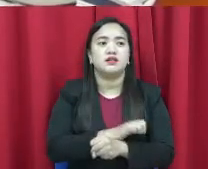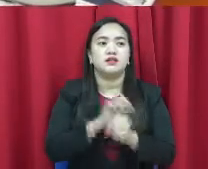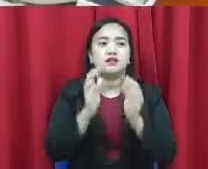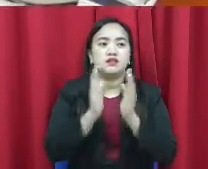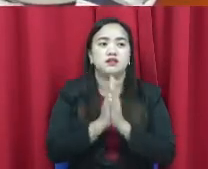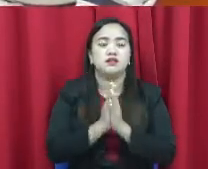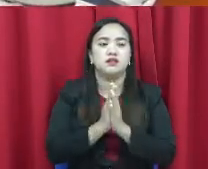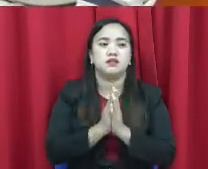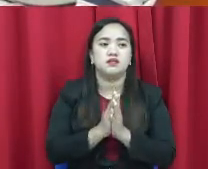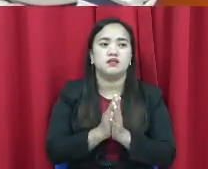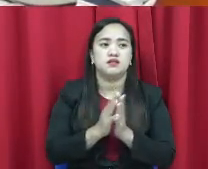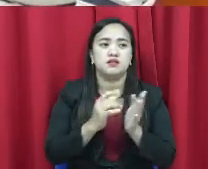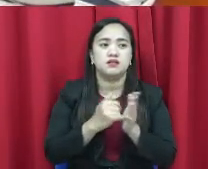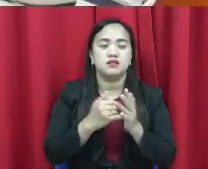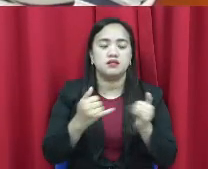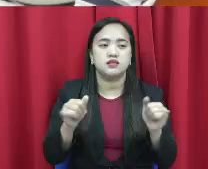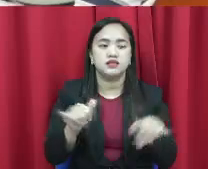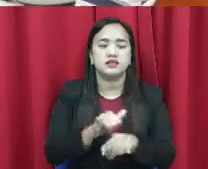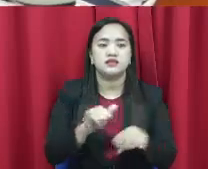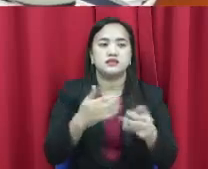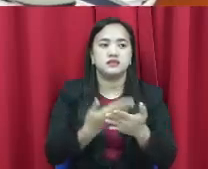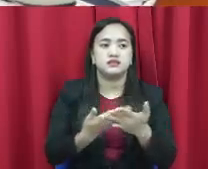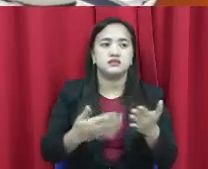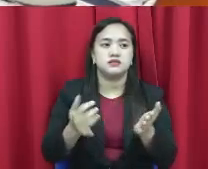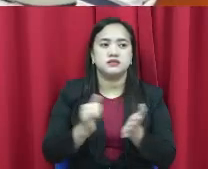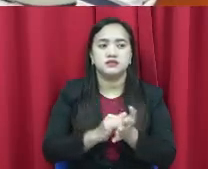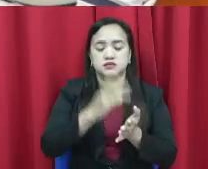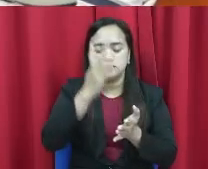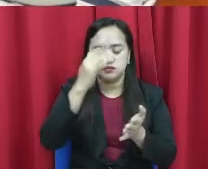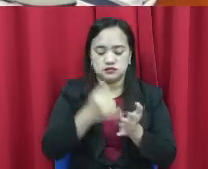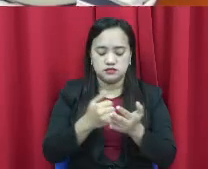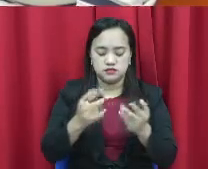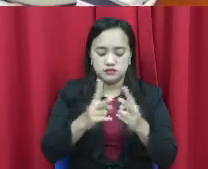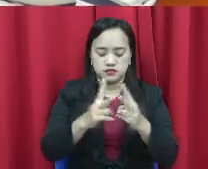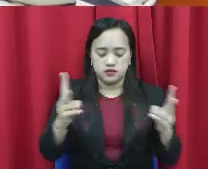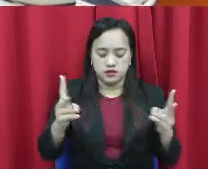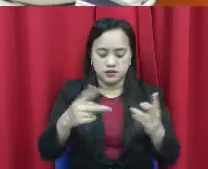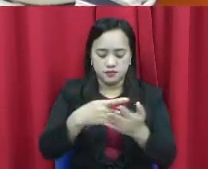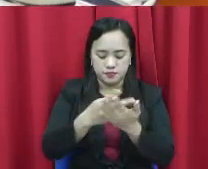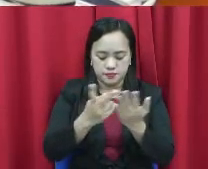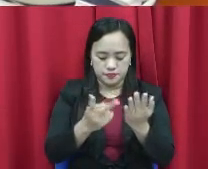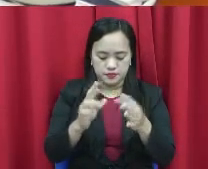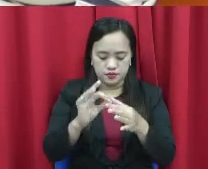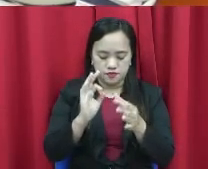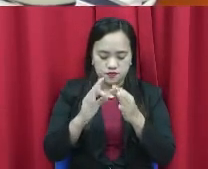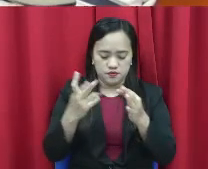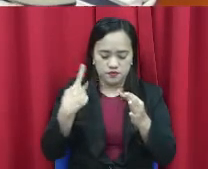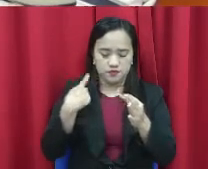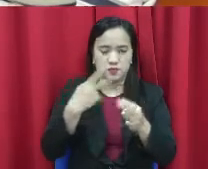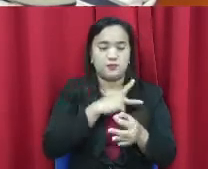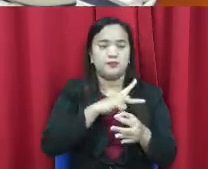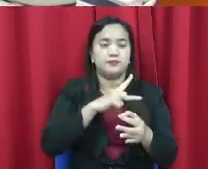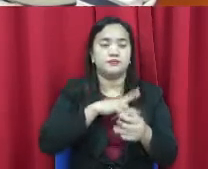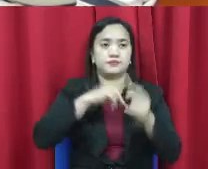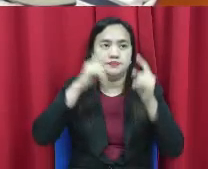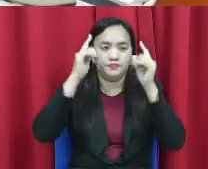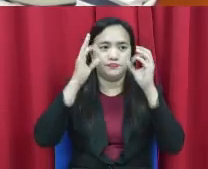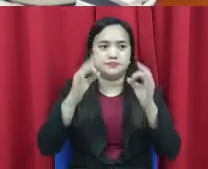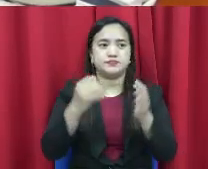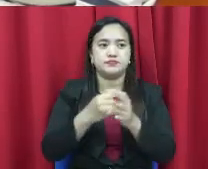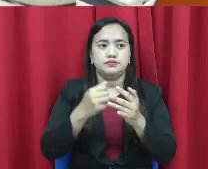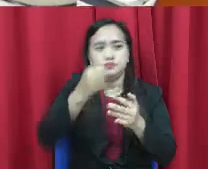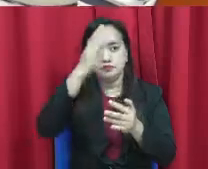Diyos and ganun din po siya Kaya nga po malaki talaga ang impact na may personal decision kayo pareho na This is